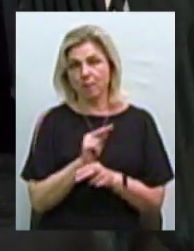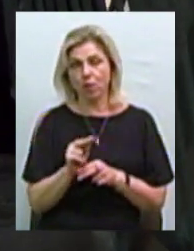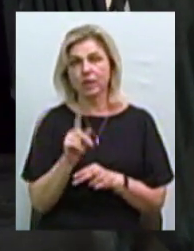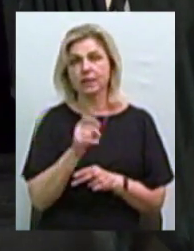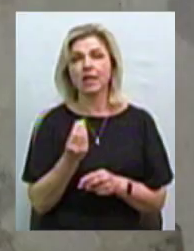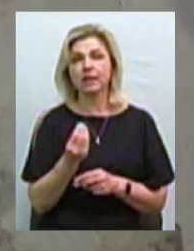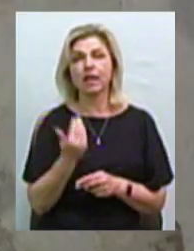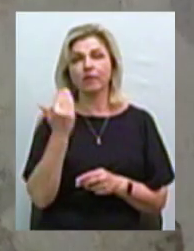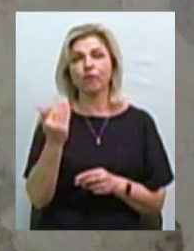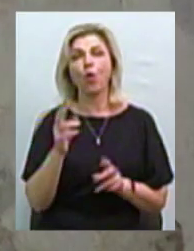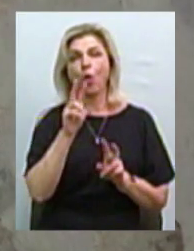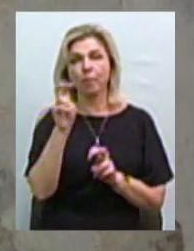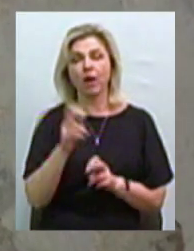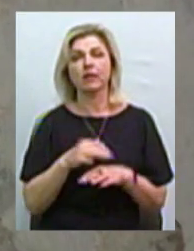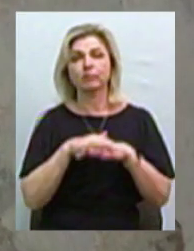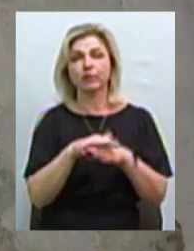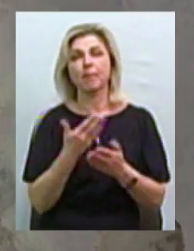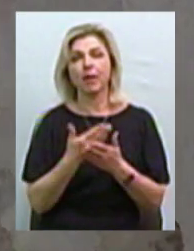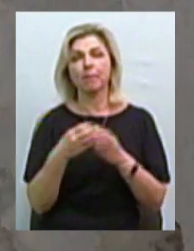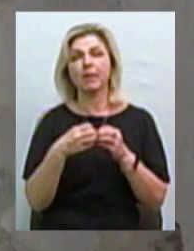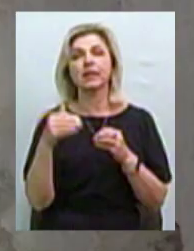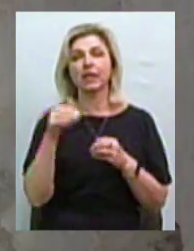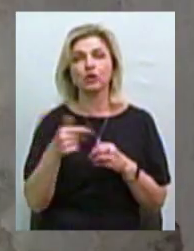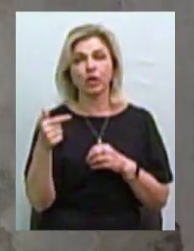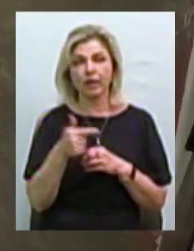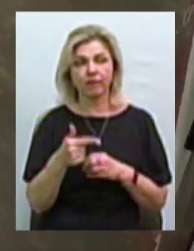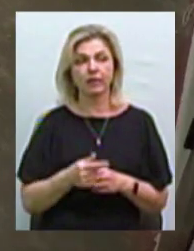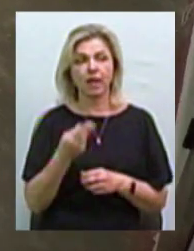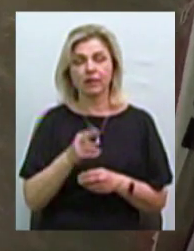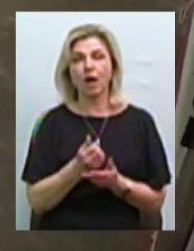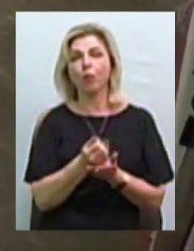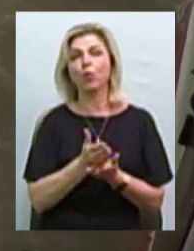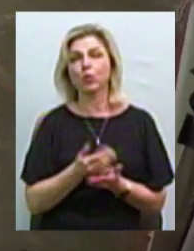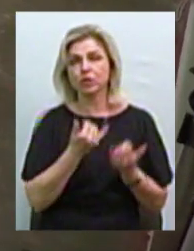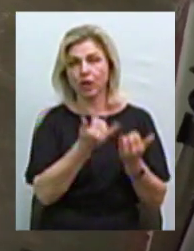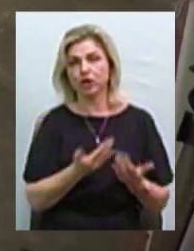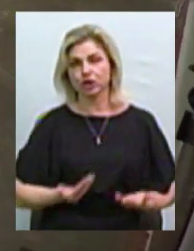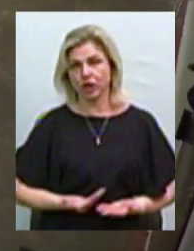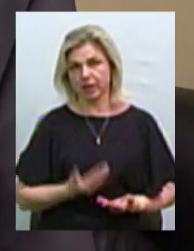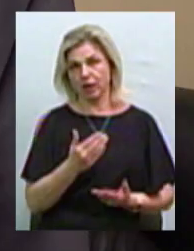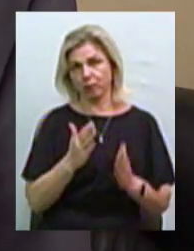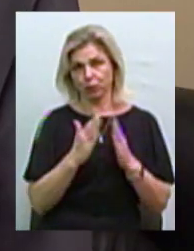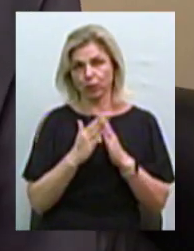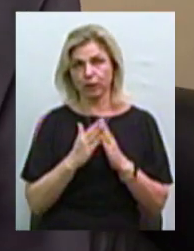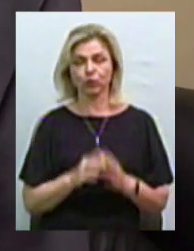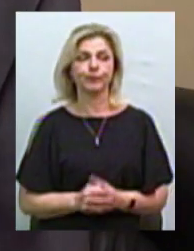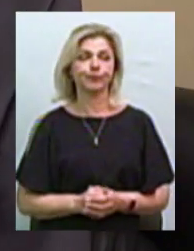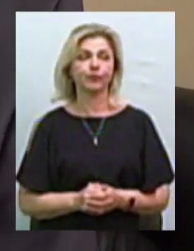керуючої компанії надходить близько 15 тисяч гривень для надання послуг мешканцям будинку. Як